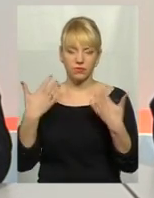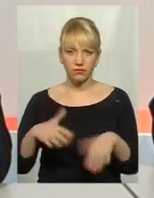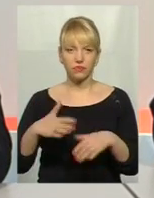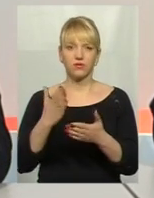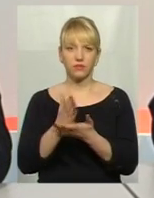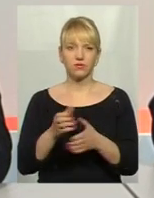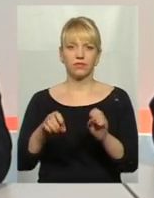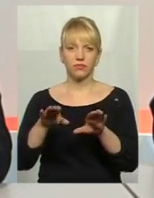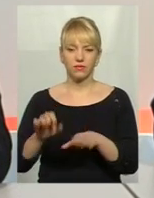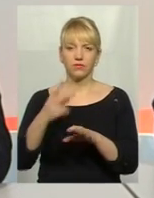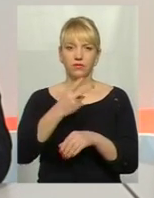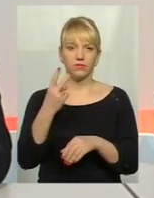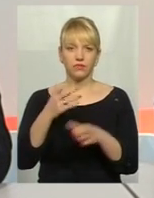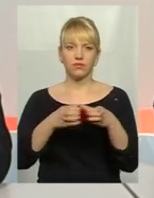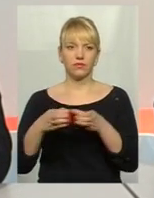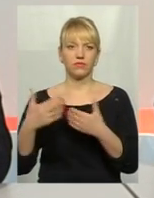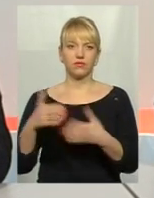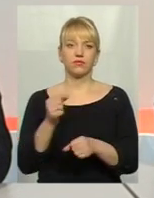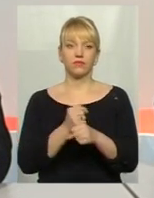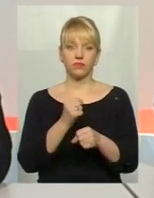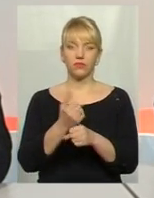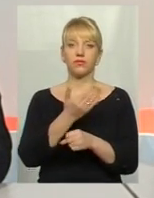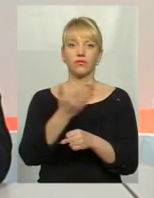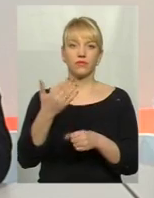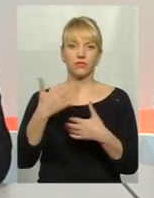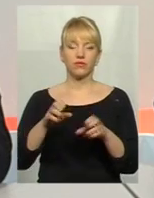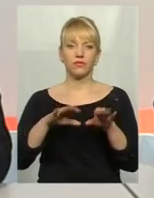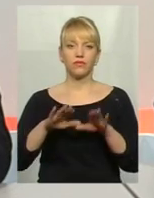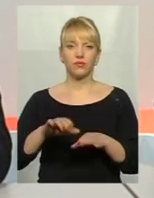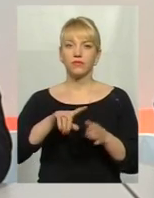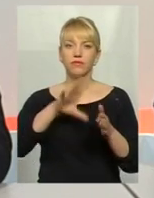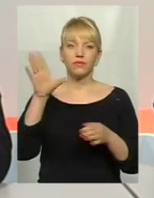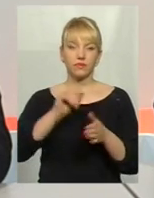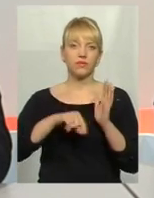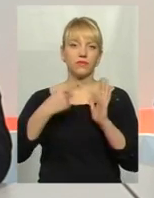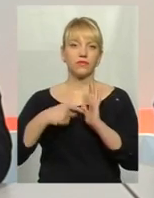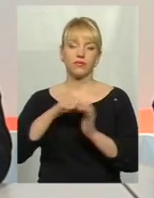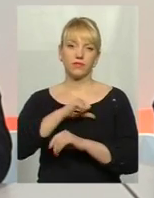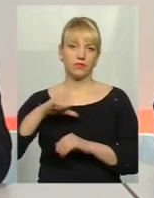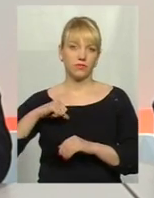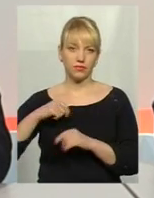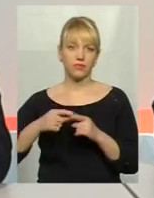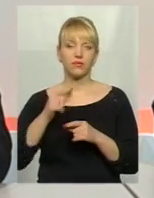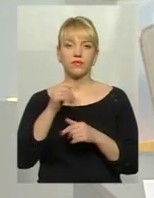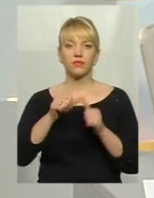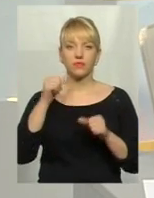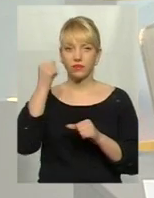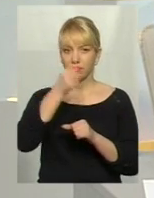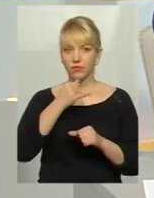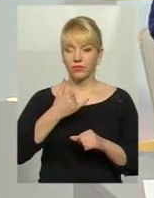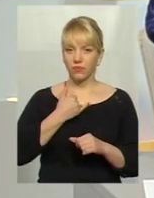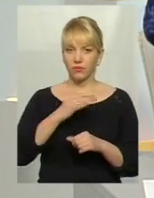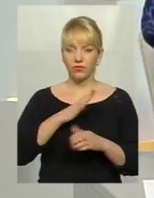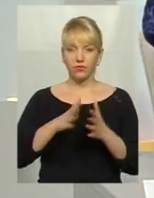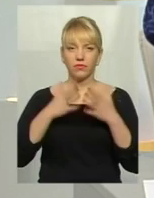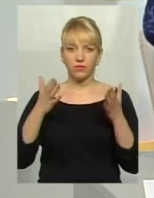Тобто 22 громади вже працювали. І вони вже вирішували всі питання самостійно. У нас за минулий рік, як ви сказали, величезна кількість